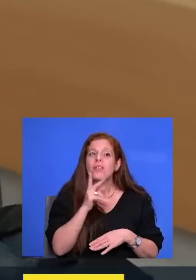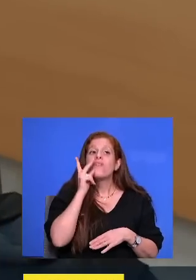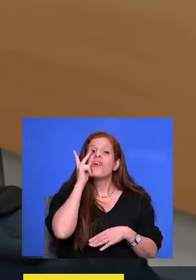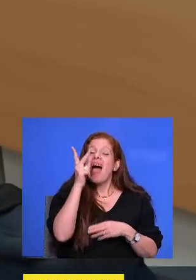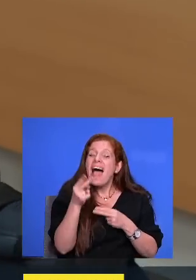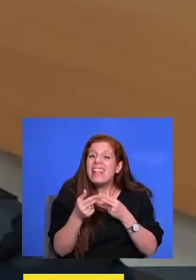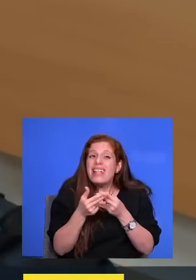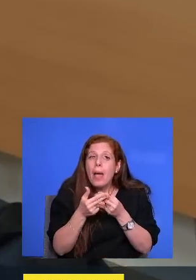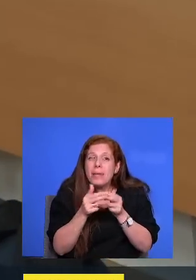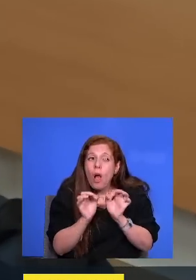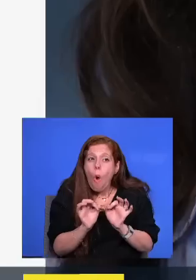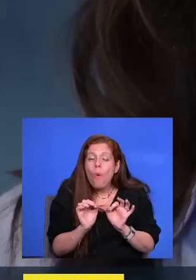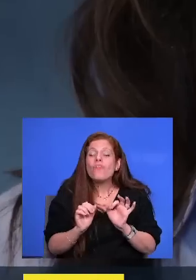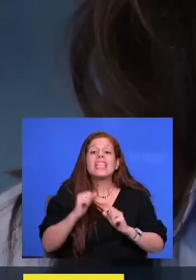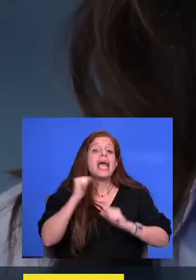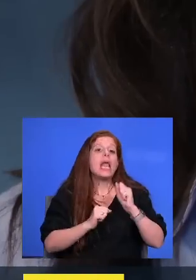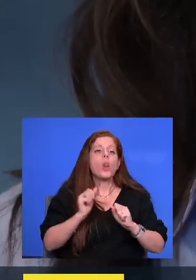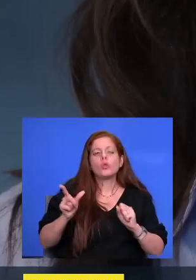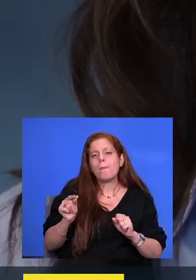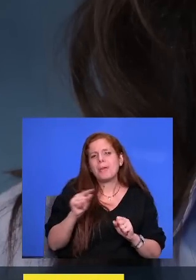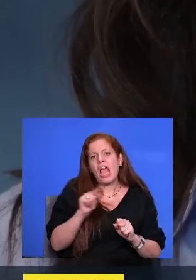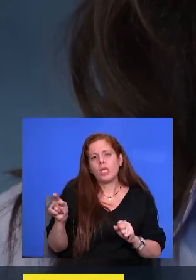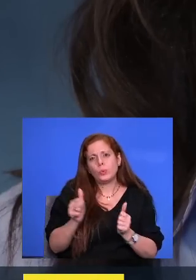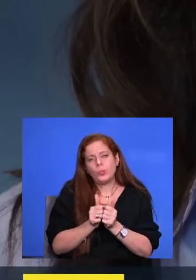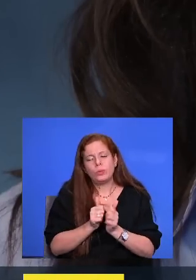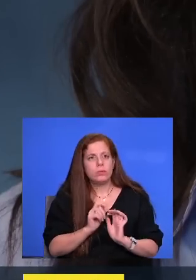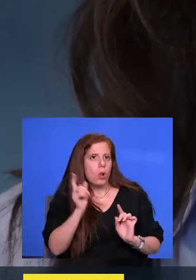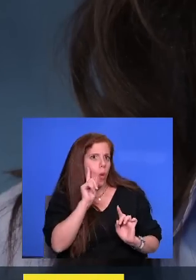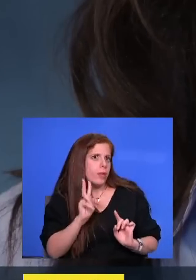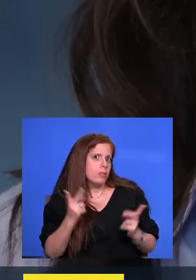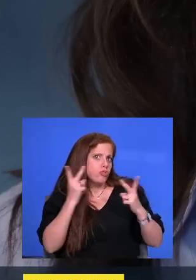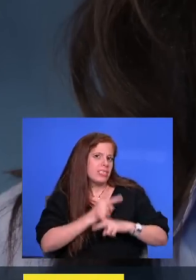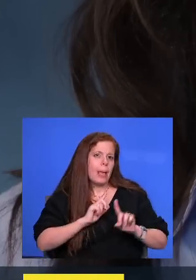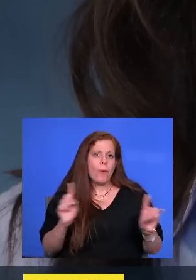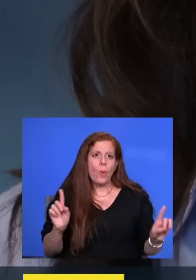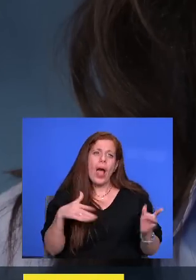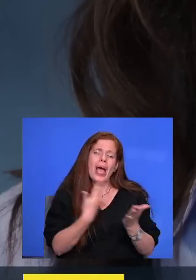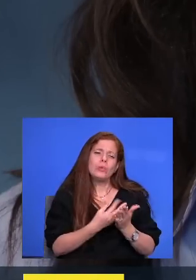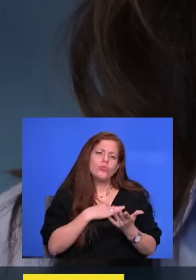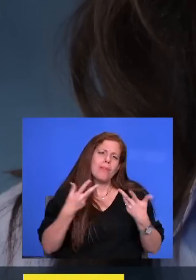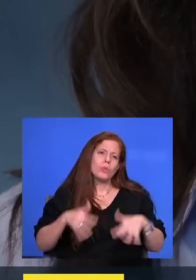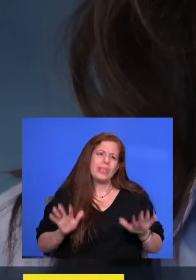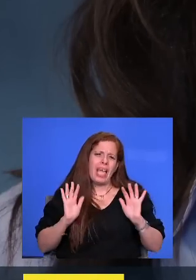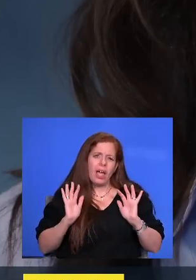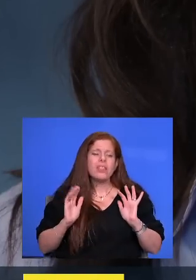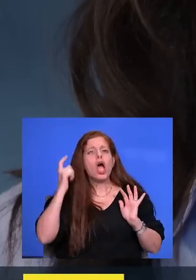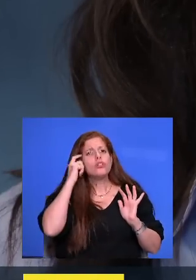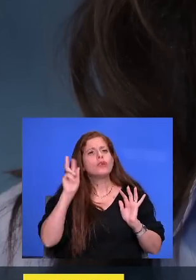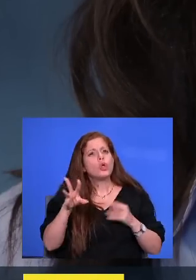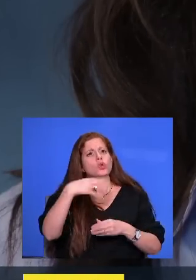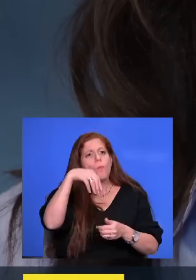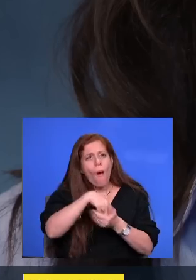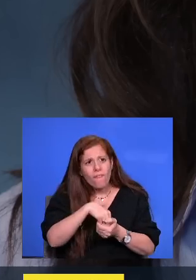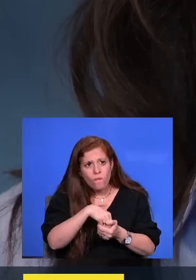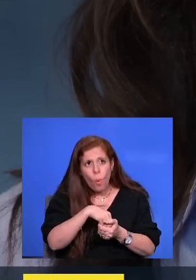את התנהלותם של בני הזוג. לא יודעת אם יש הסכם או לא, העדות שלי מיותרת. חשבנו שיש מעורבות,